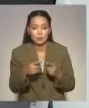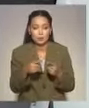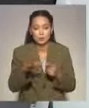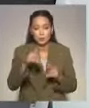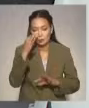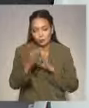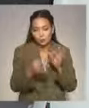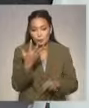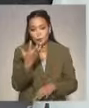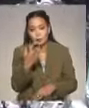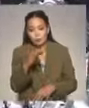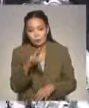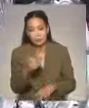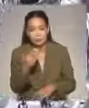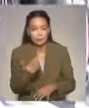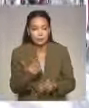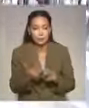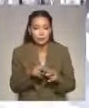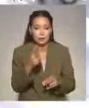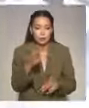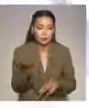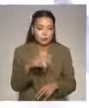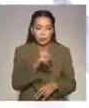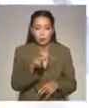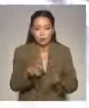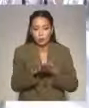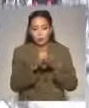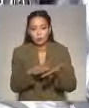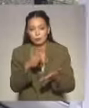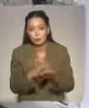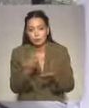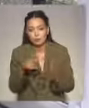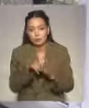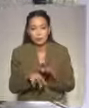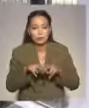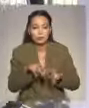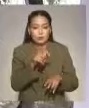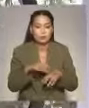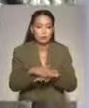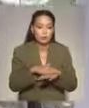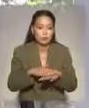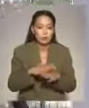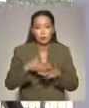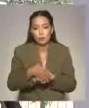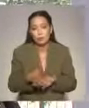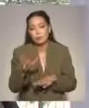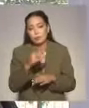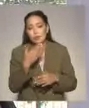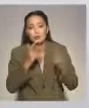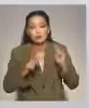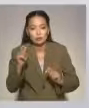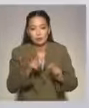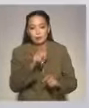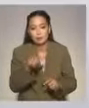тәулігіне 500 теңге. Соңғы жарты жылда 200-ге жуық адам өтініш білдірген. Олардың арасында елорда тұрғындары мен қонақтары, сондай-ақ шетелдіктері бар.